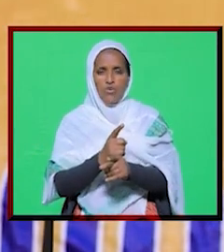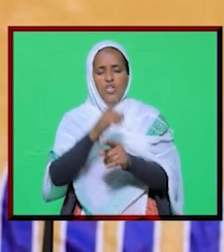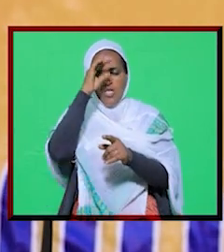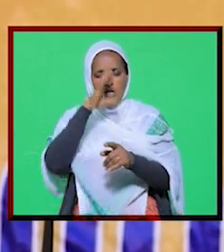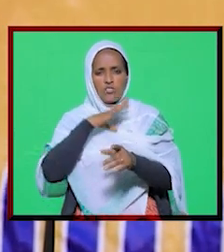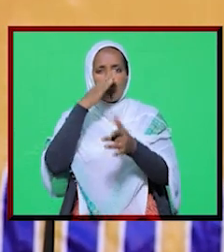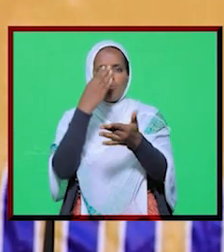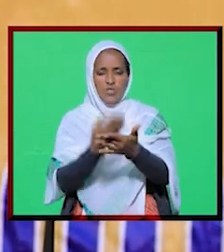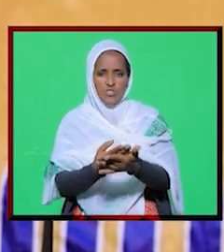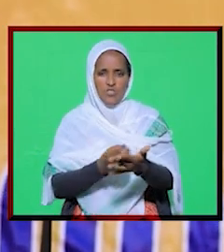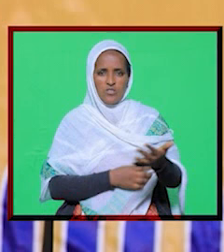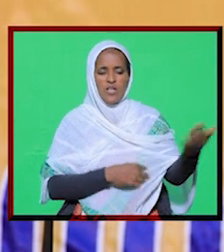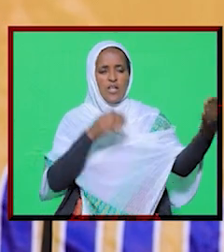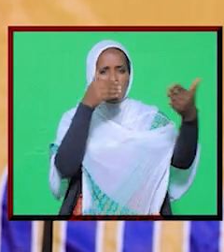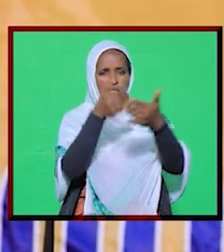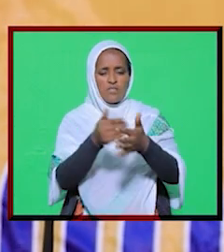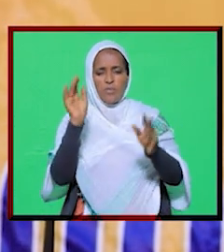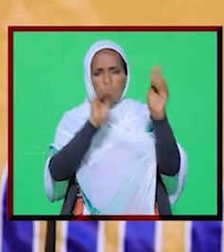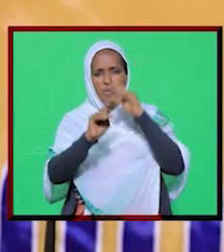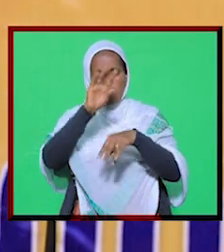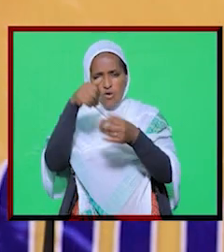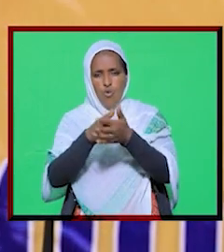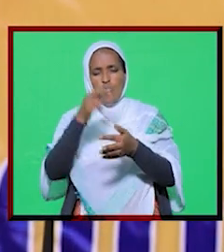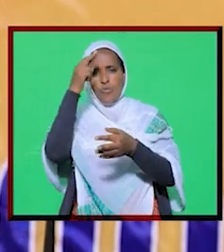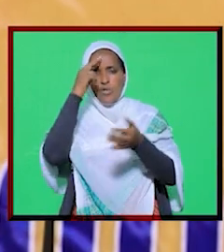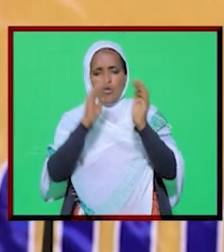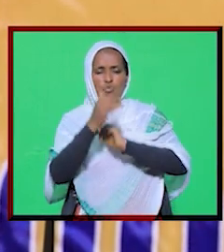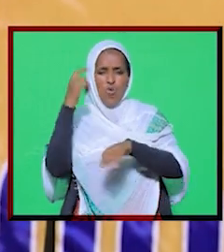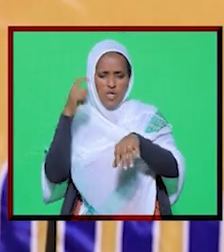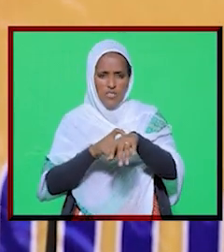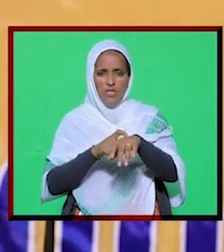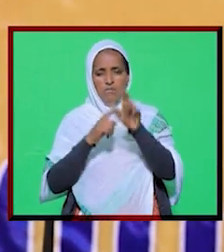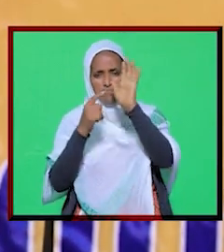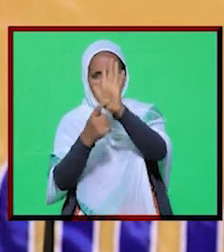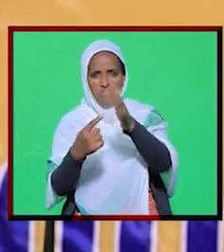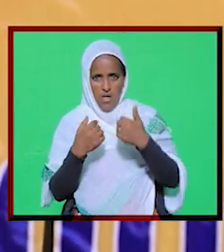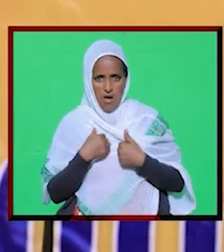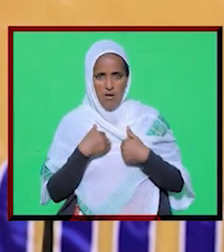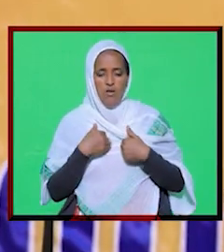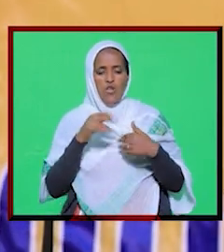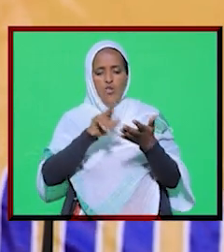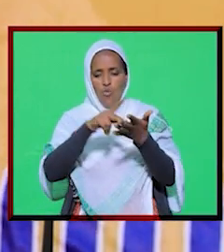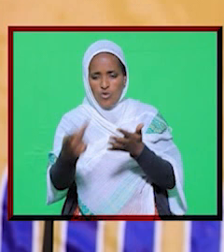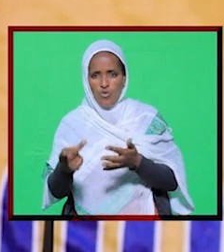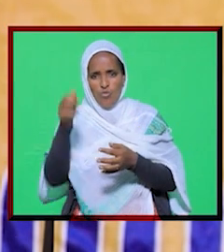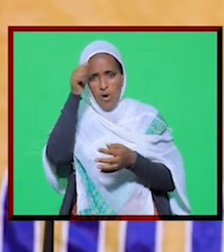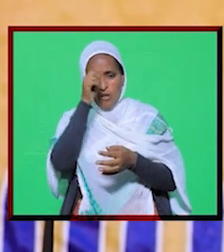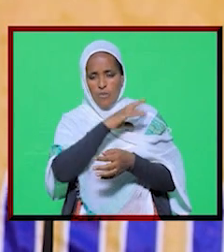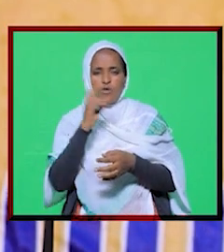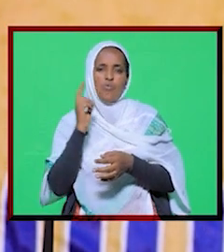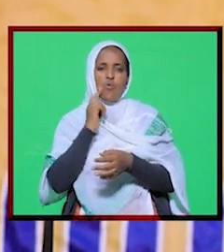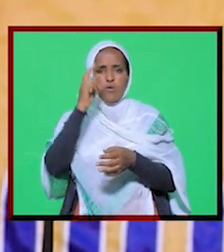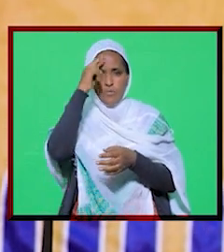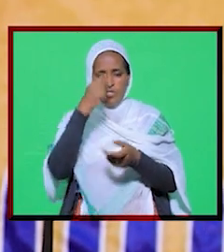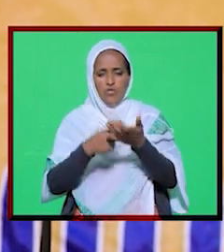የሰው ልጅ ለደረሰበት መከራ ሁሉ ምክንያት ሆነው ሁልጊዜ ይጠቀሳሉ። የወደቅ ነው በአዳምና ሔዋን ምክንያት